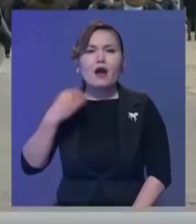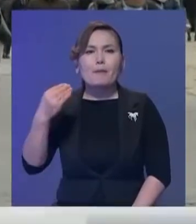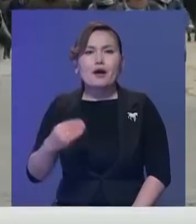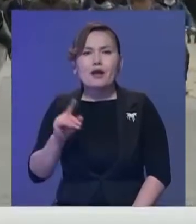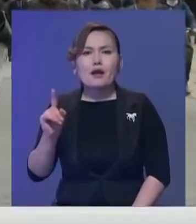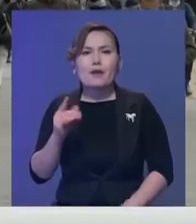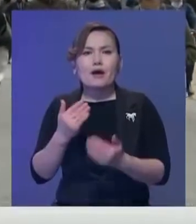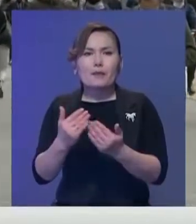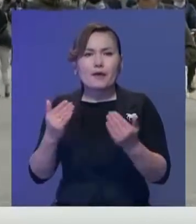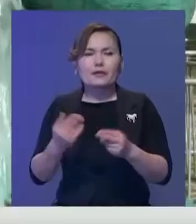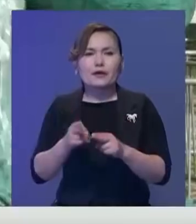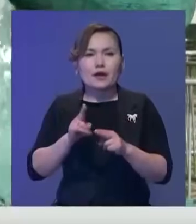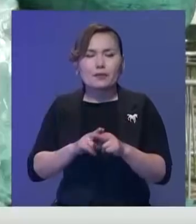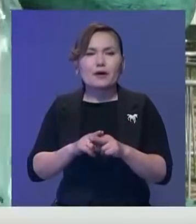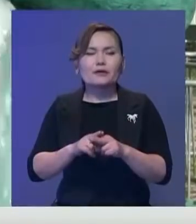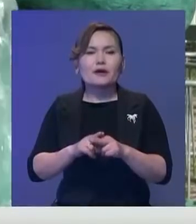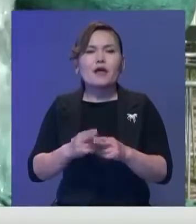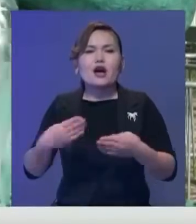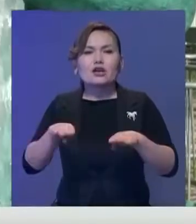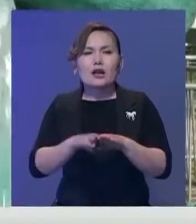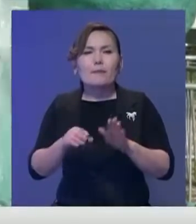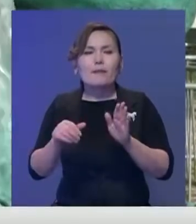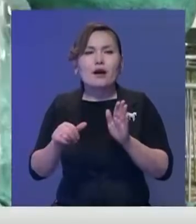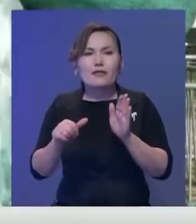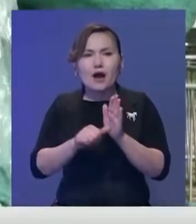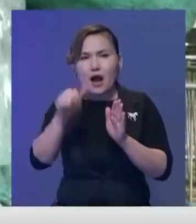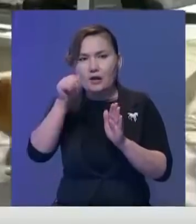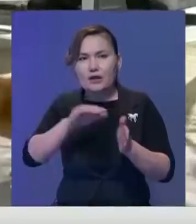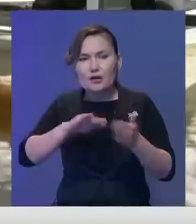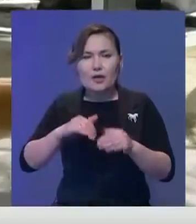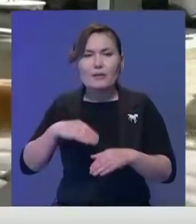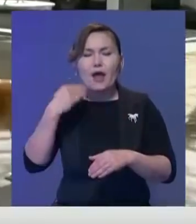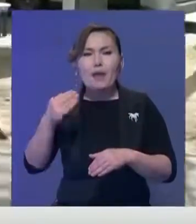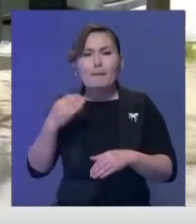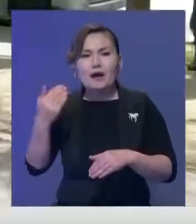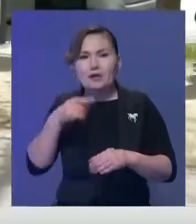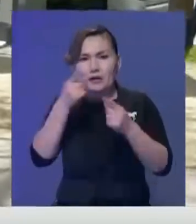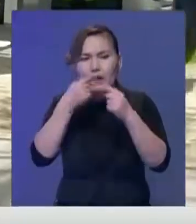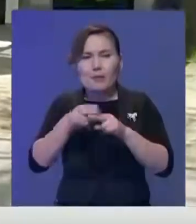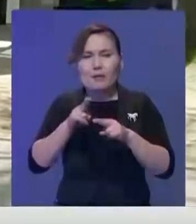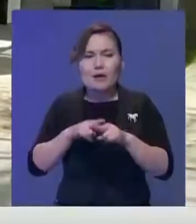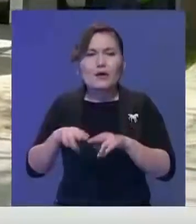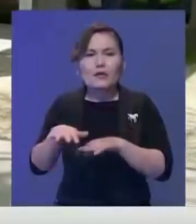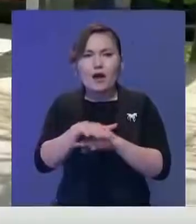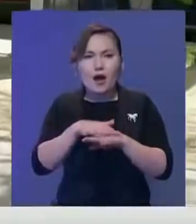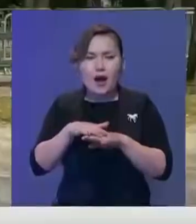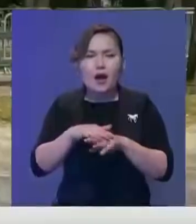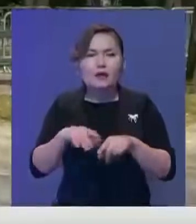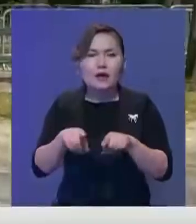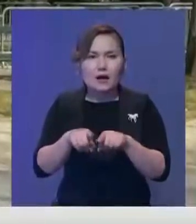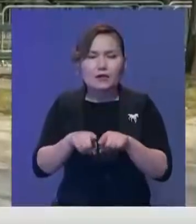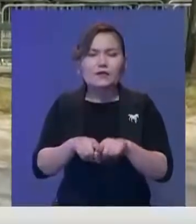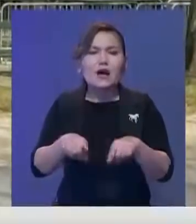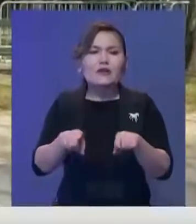Францияда мұражайлардың жабық тұрғанына жарты жылға жуықтап қалды. Париж билігі өнер сүйер қауымның көңілін көтерудің амалын ойлап